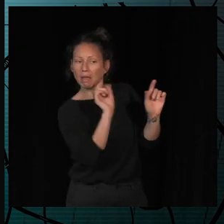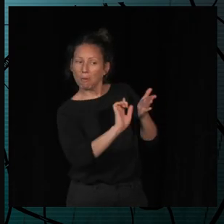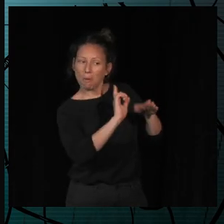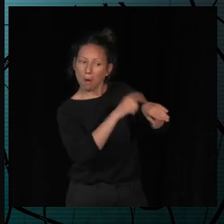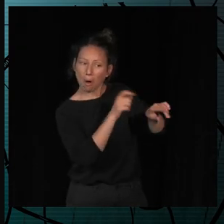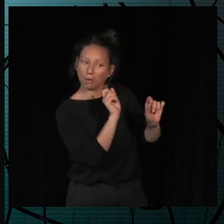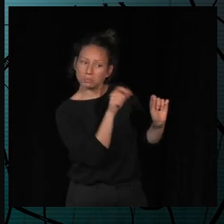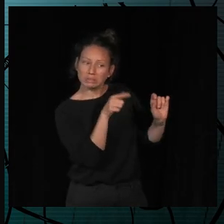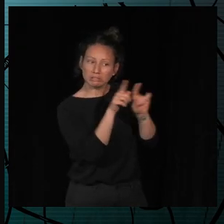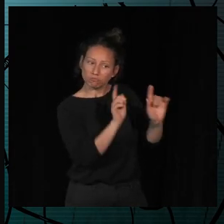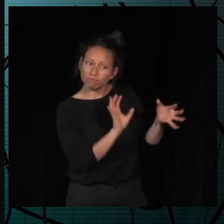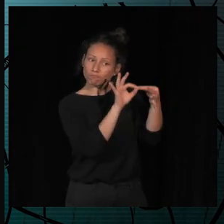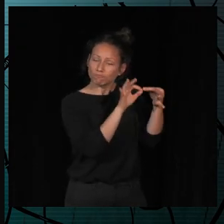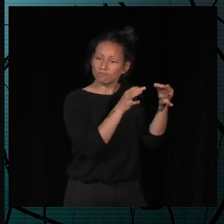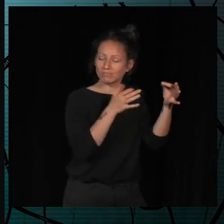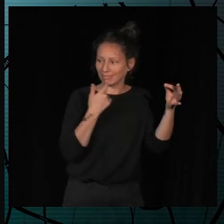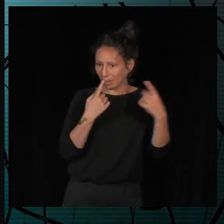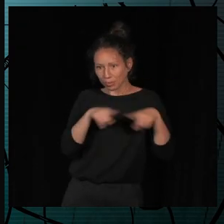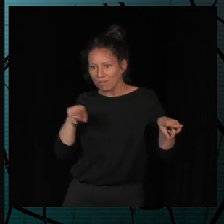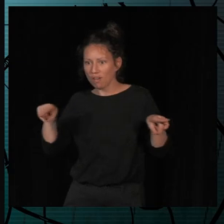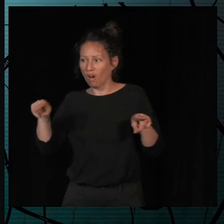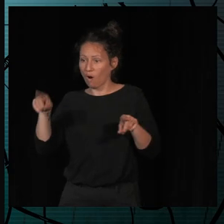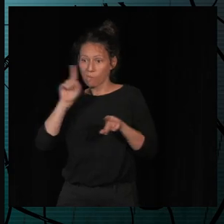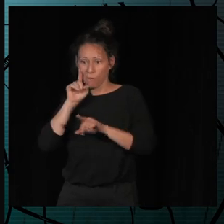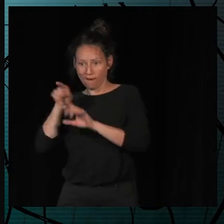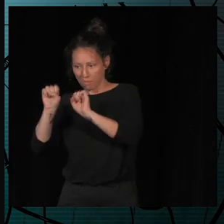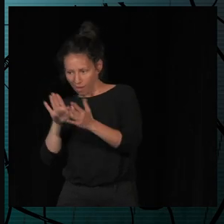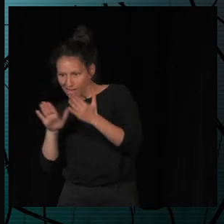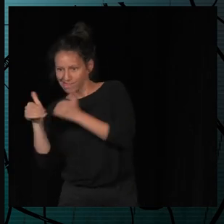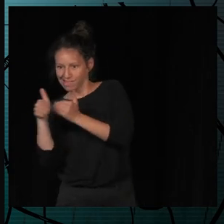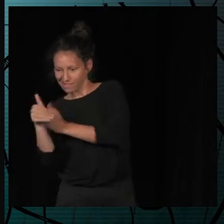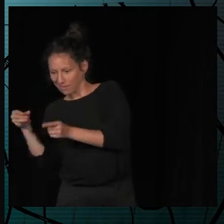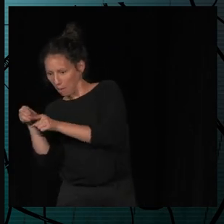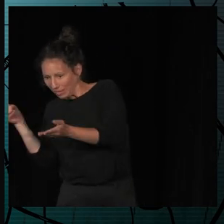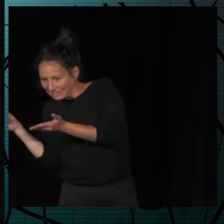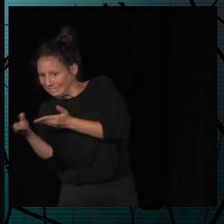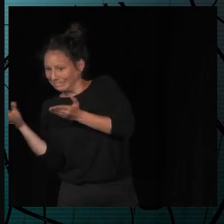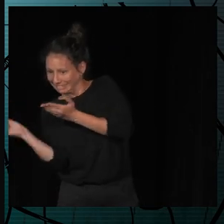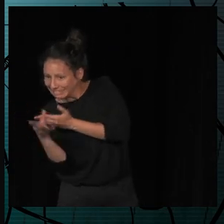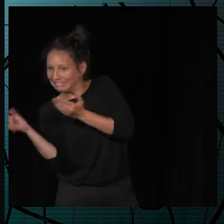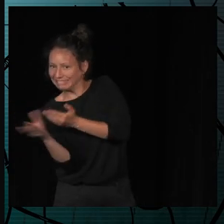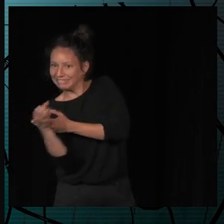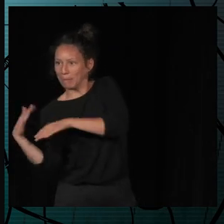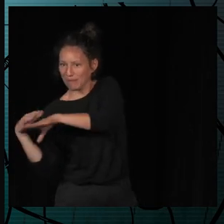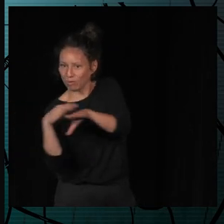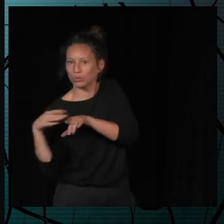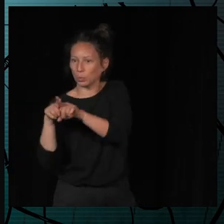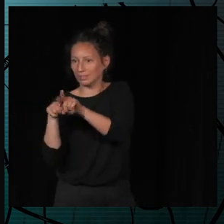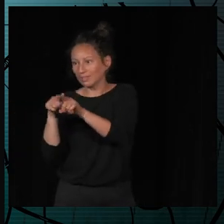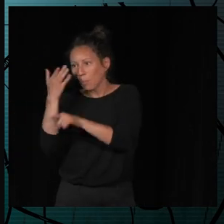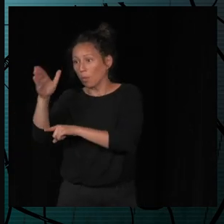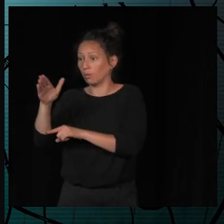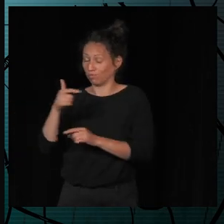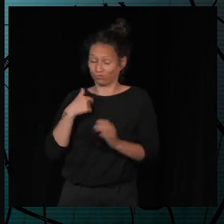leviers justement bah à notre disposition dans un second temps et moi je participe à une expérimentation depuis 2